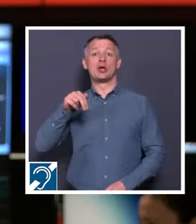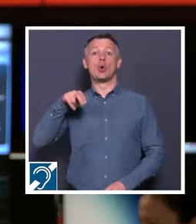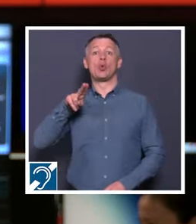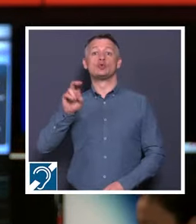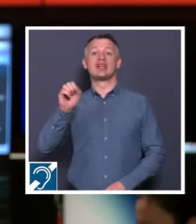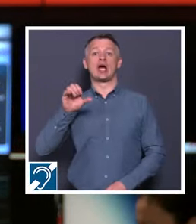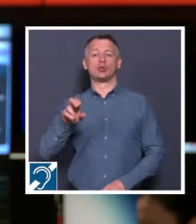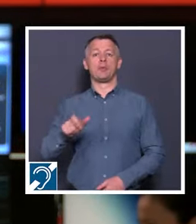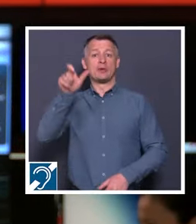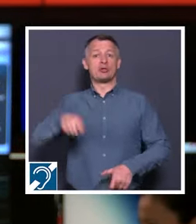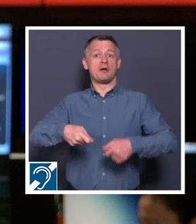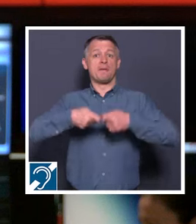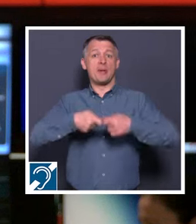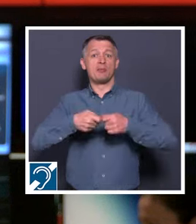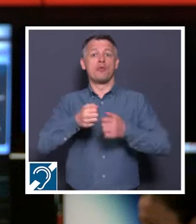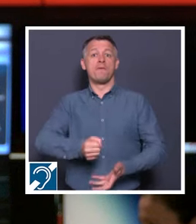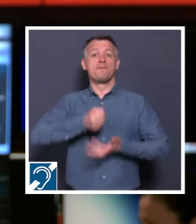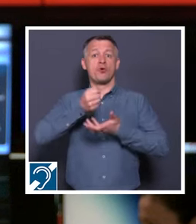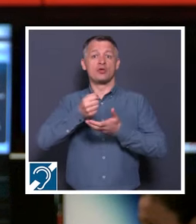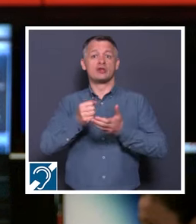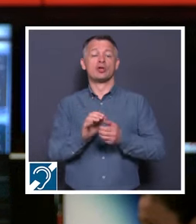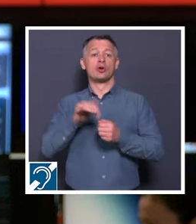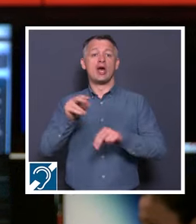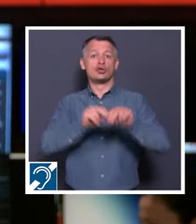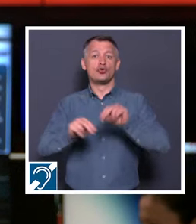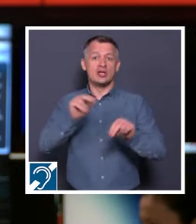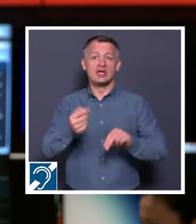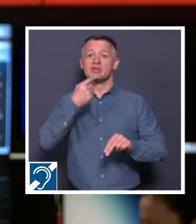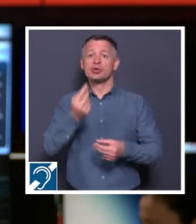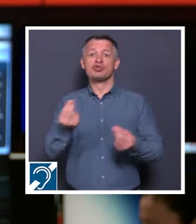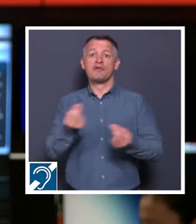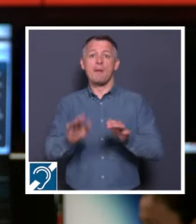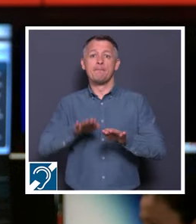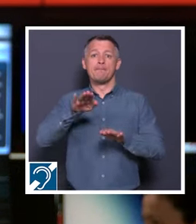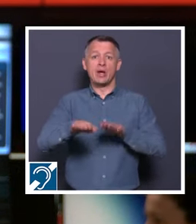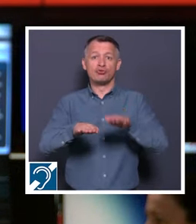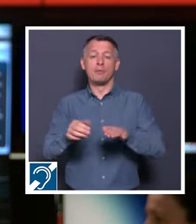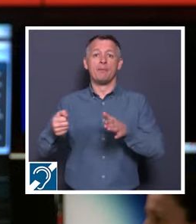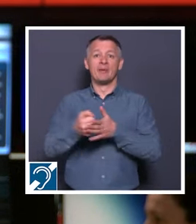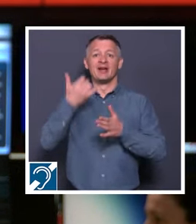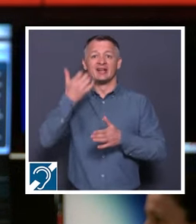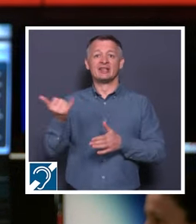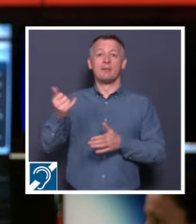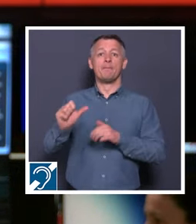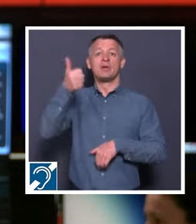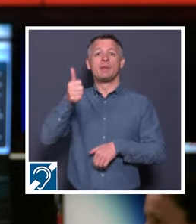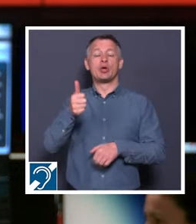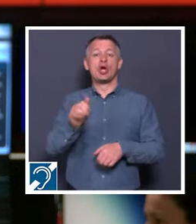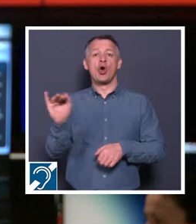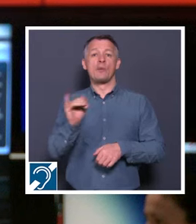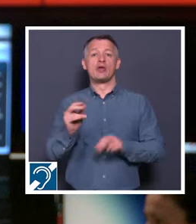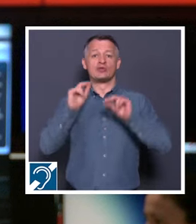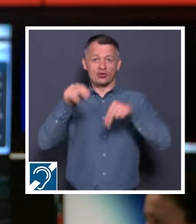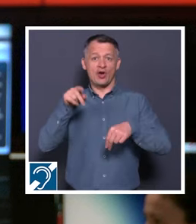fondatoare a Asociației Dăruiește Viață, a explicat la Euronews că mai sunt doar câțiva pași până când primii copii vor fi tratați în Spitalul de